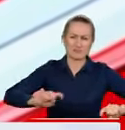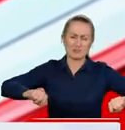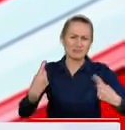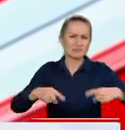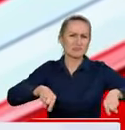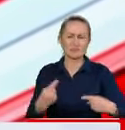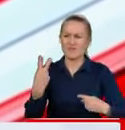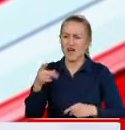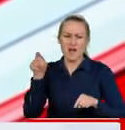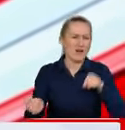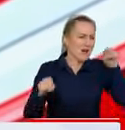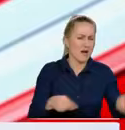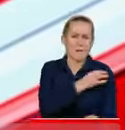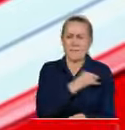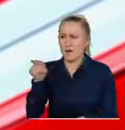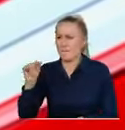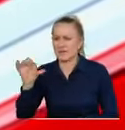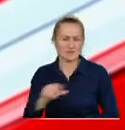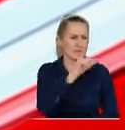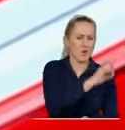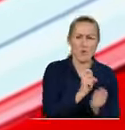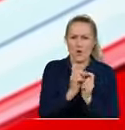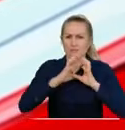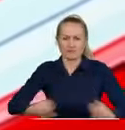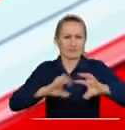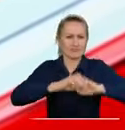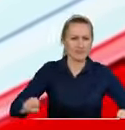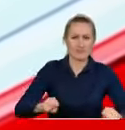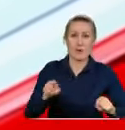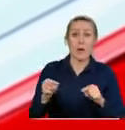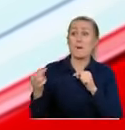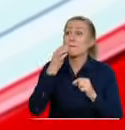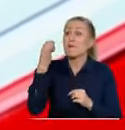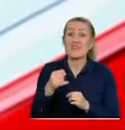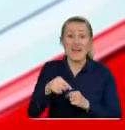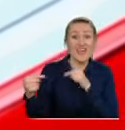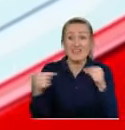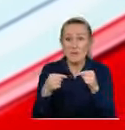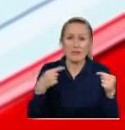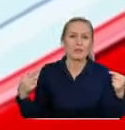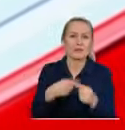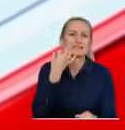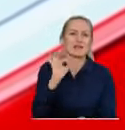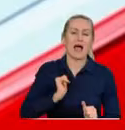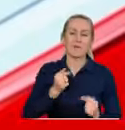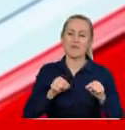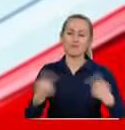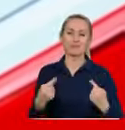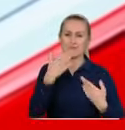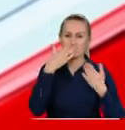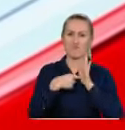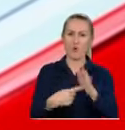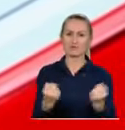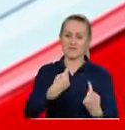2 obozów politycznych, PiS-u i Platformy. Pytania w tej debacie zostały tak dobrane, żeby ten konflikt wzmocnić i jeszcze głębiej nas